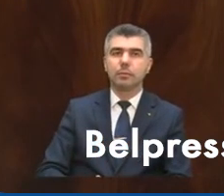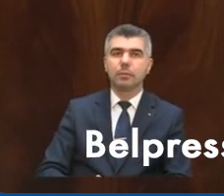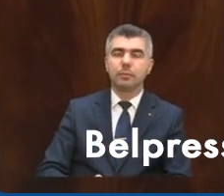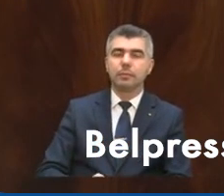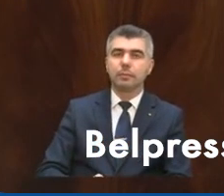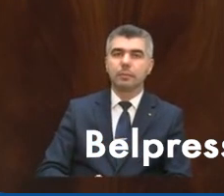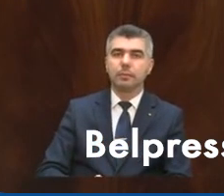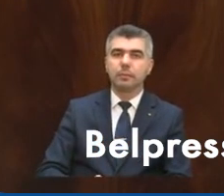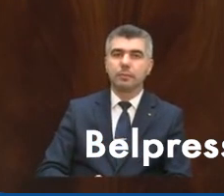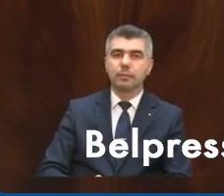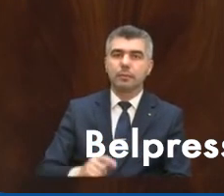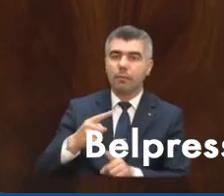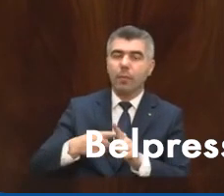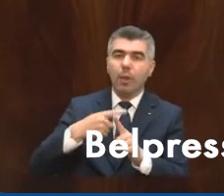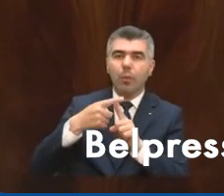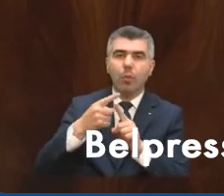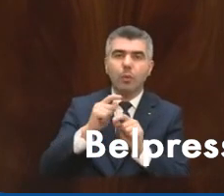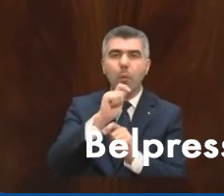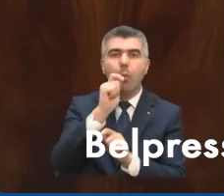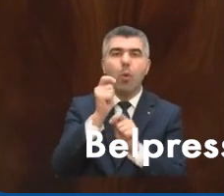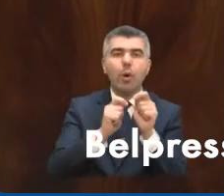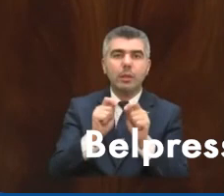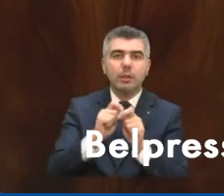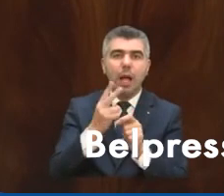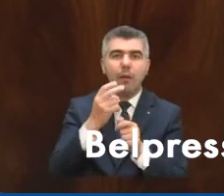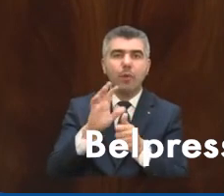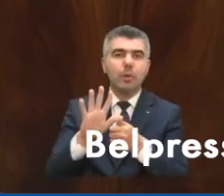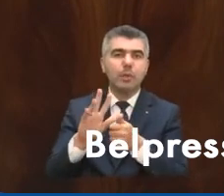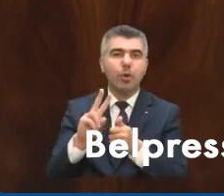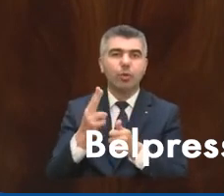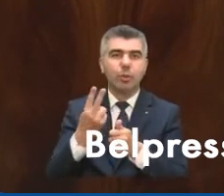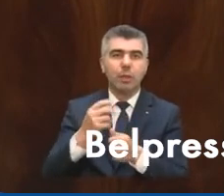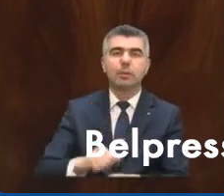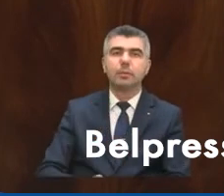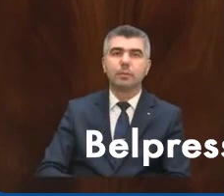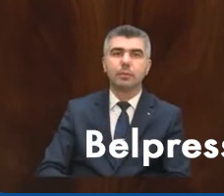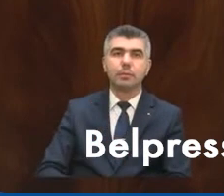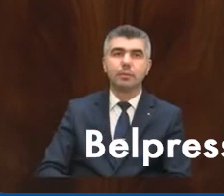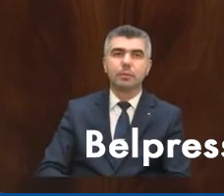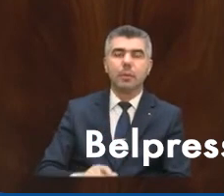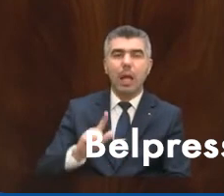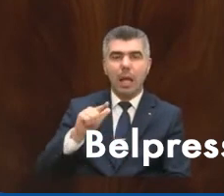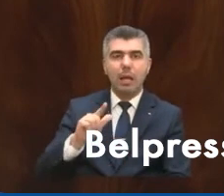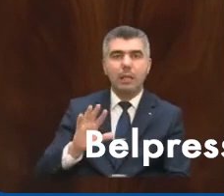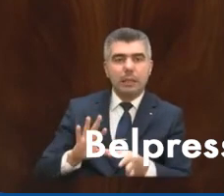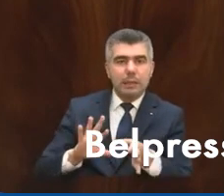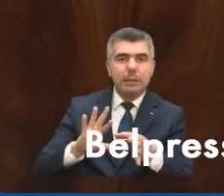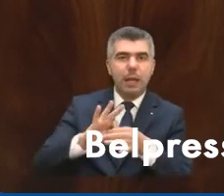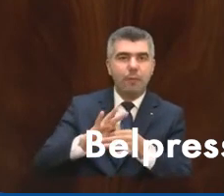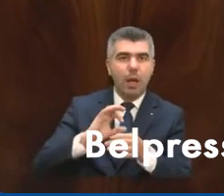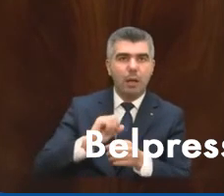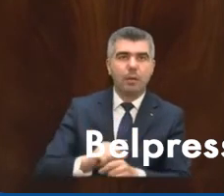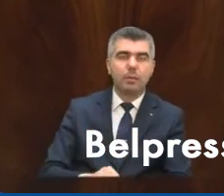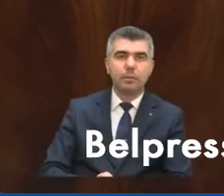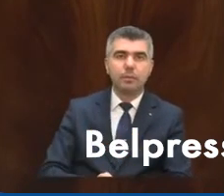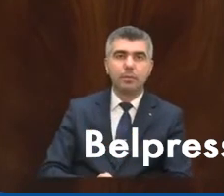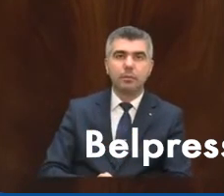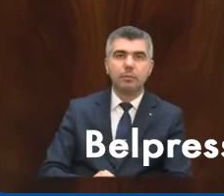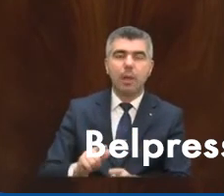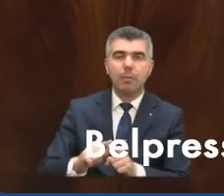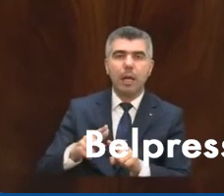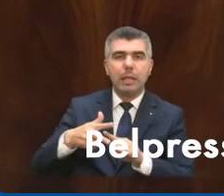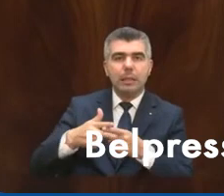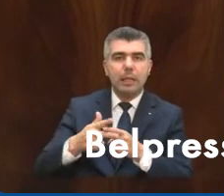يعني المهندسين الاوتو في افق 2026، كاين اتفاق مجال في المجال ديال